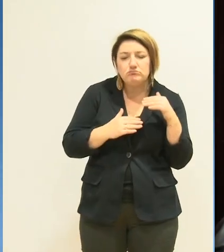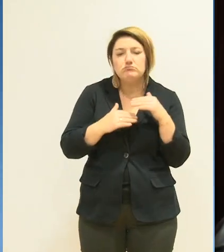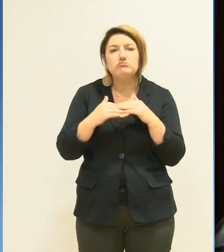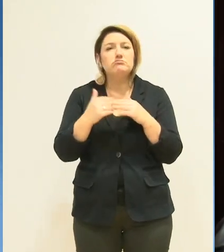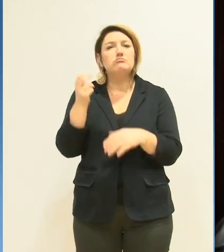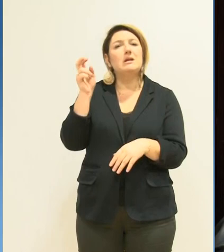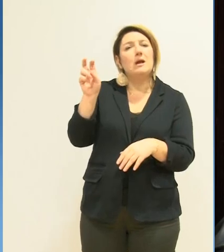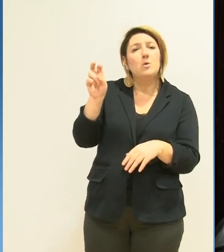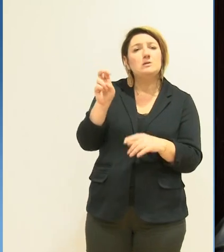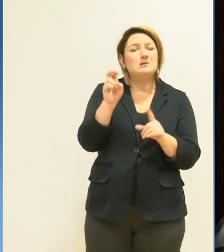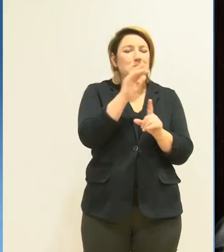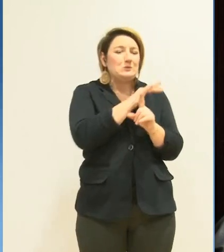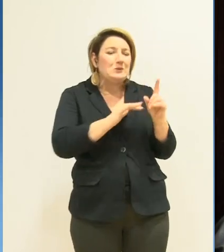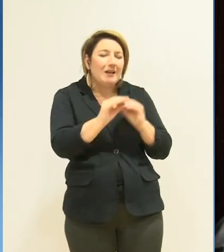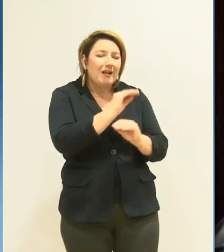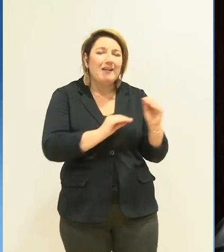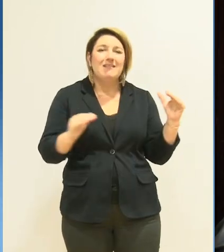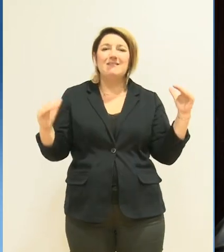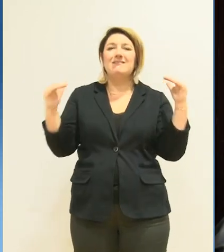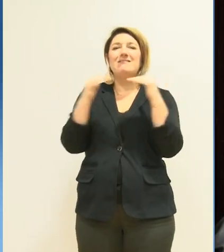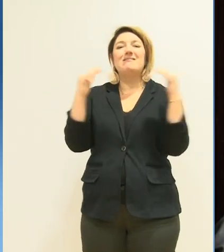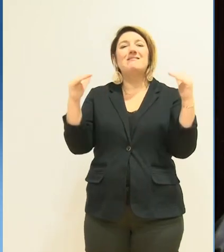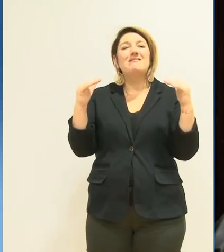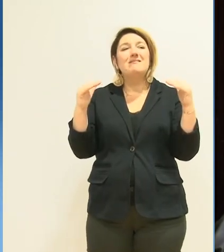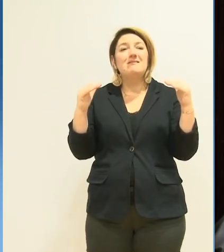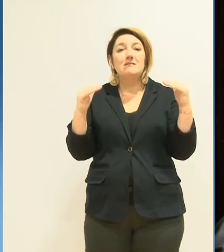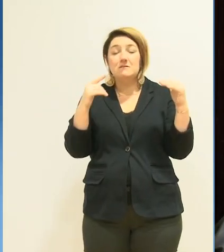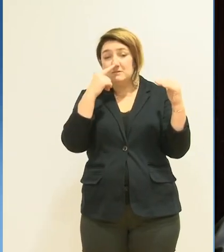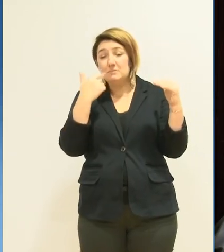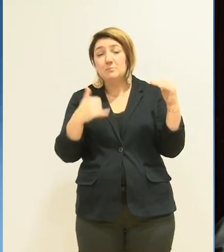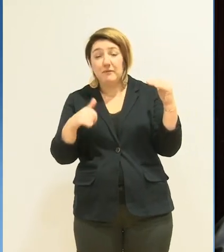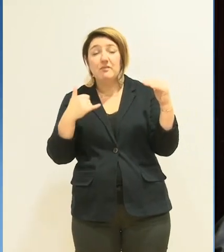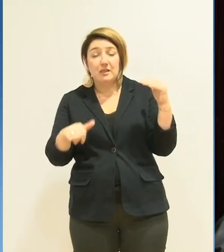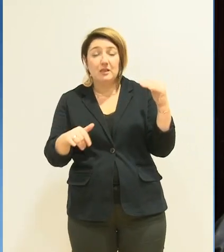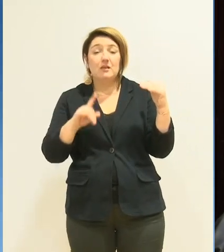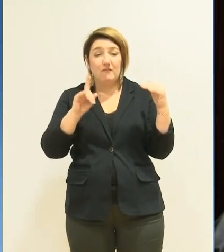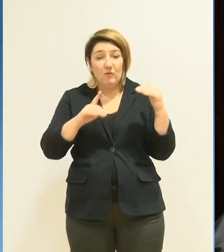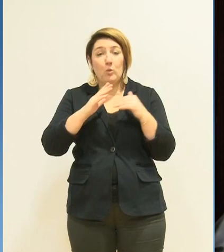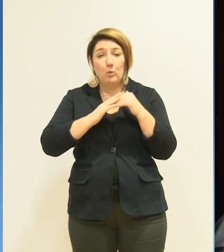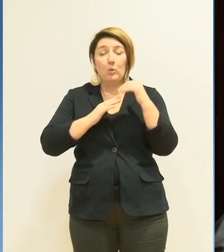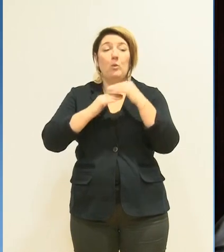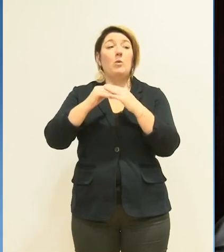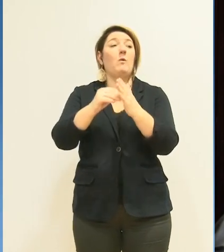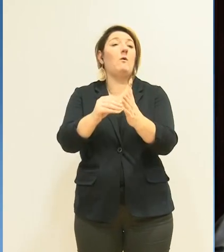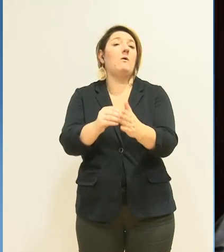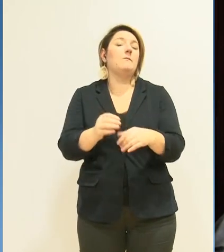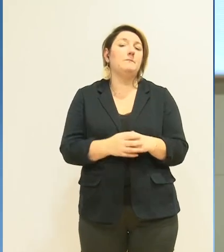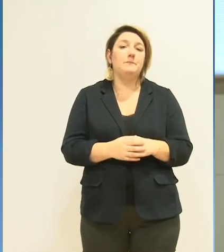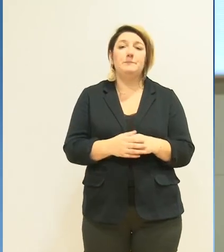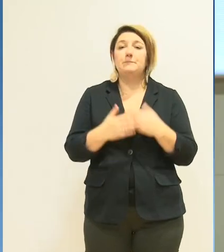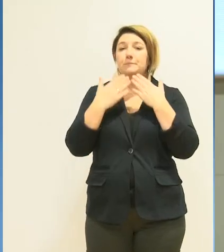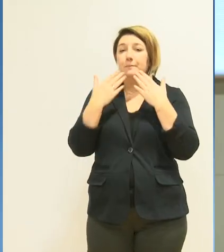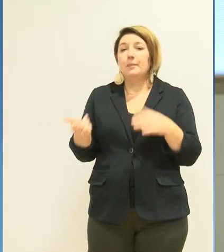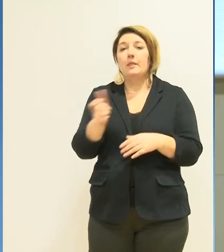écologique et sociale merci merci monsieur voir mais monsieur le maire